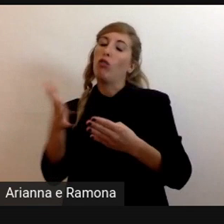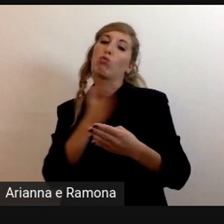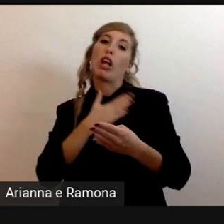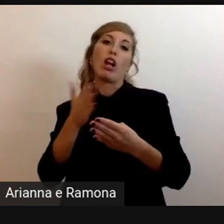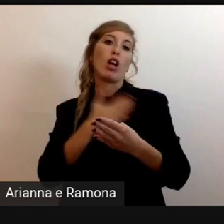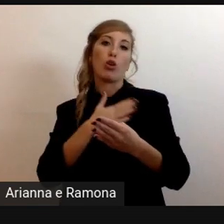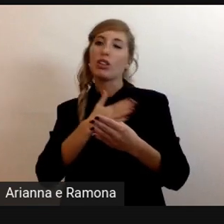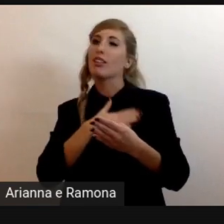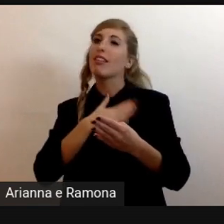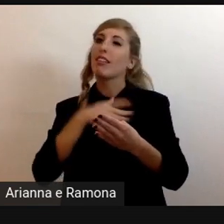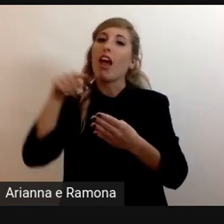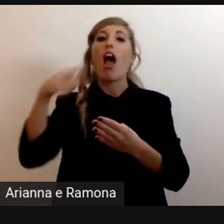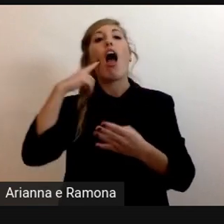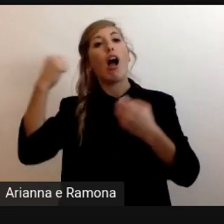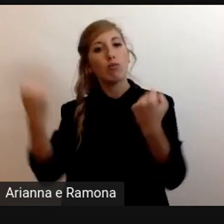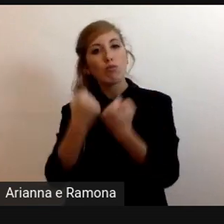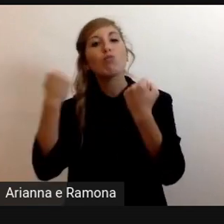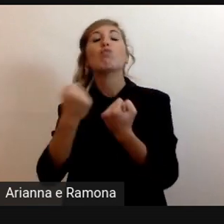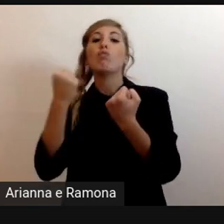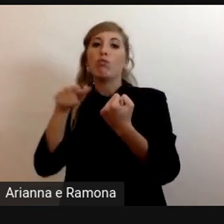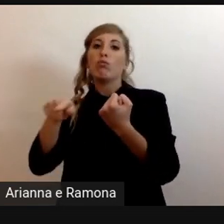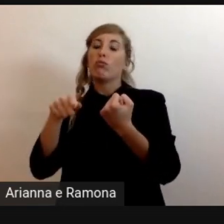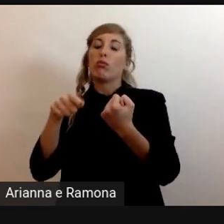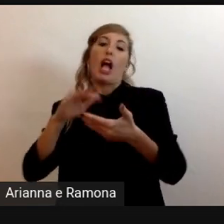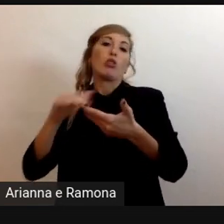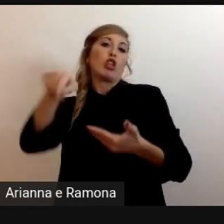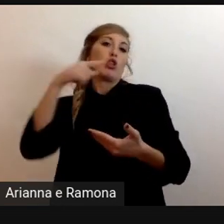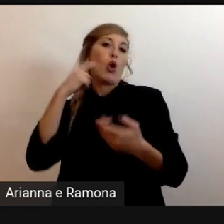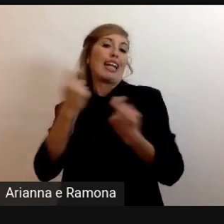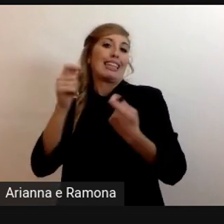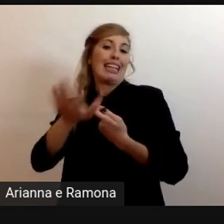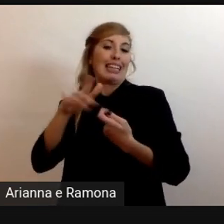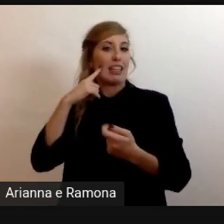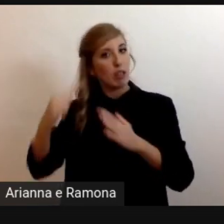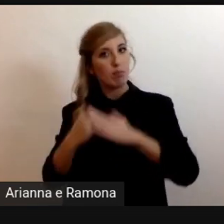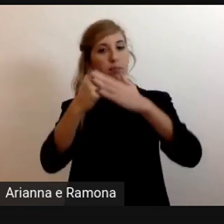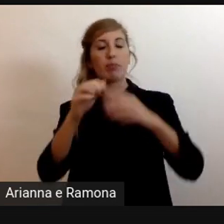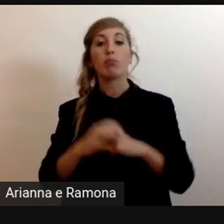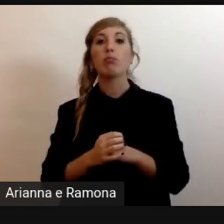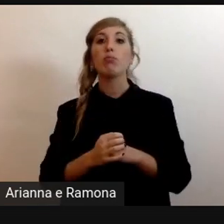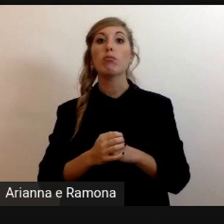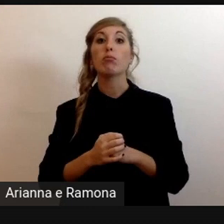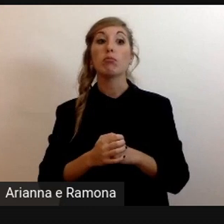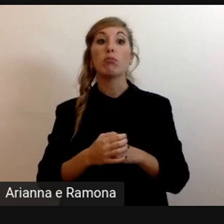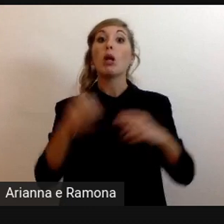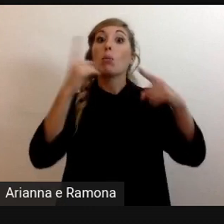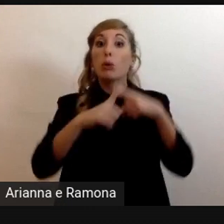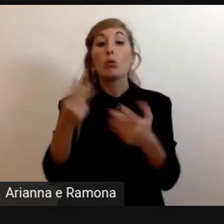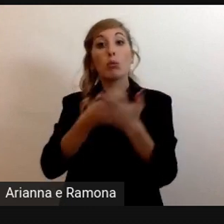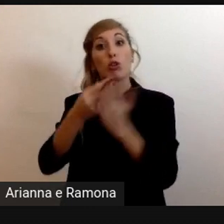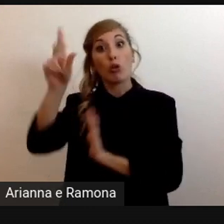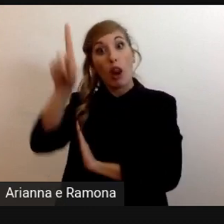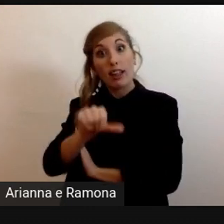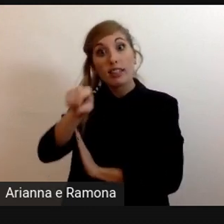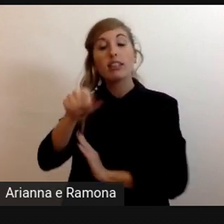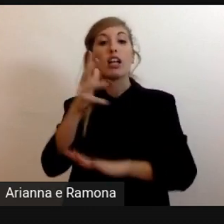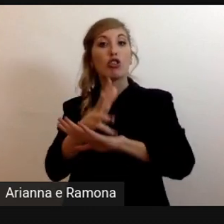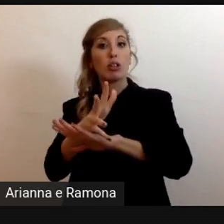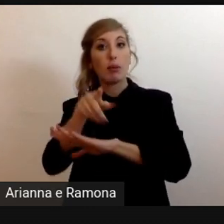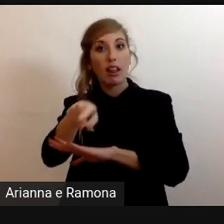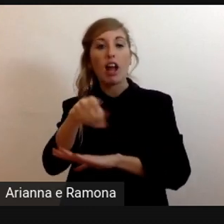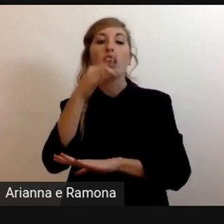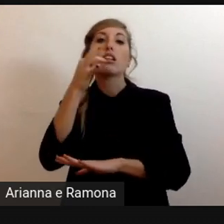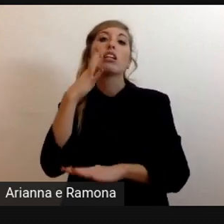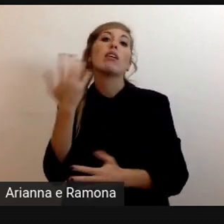iniziative dell'associazione questo il progetto liszt di accessibilità quindi al patrimonio